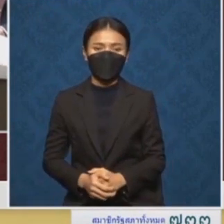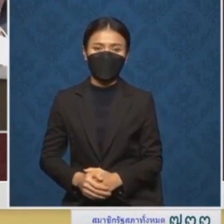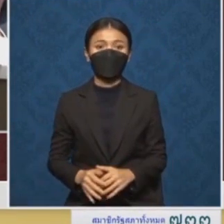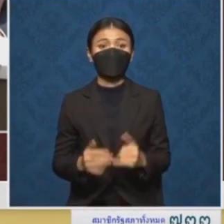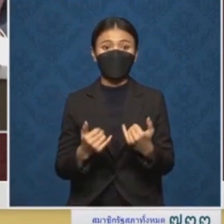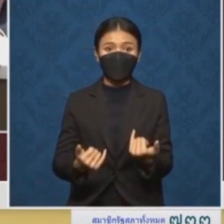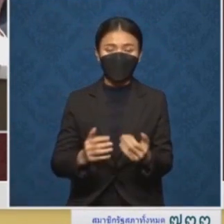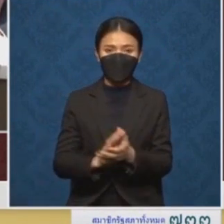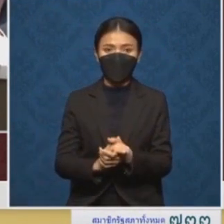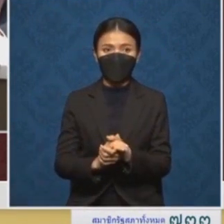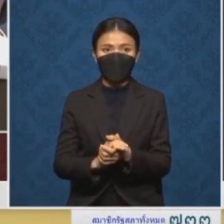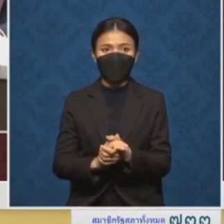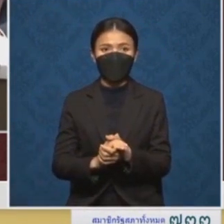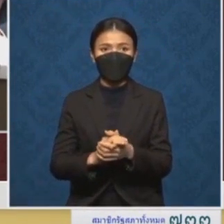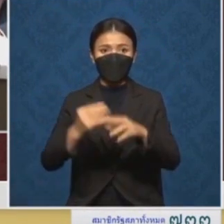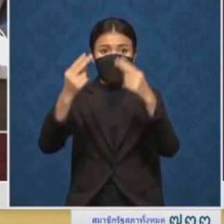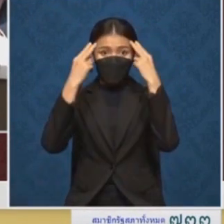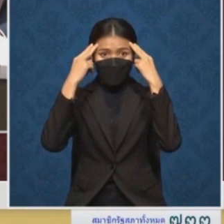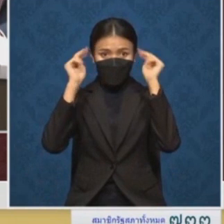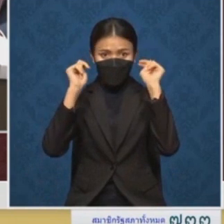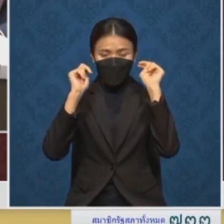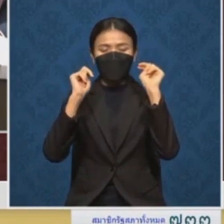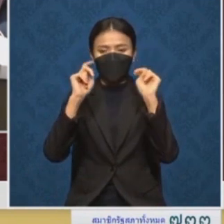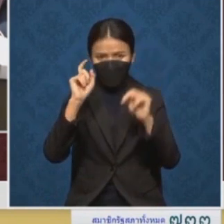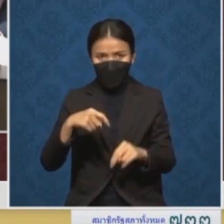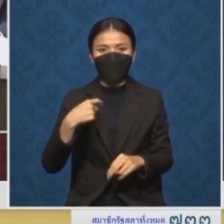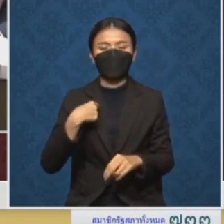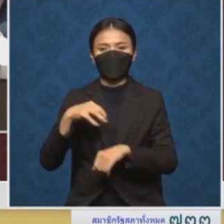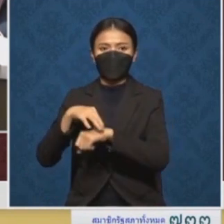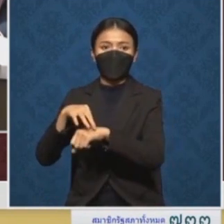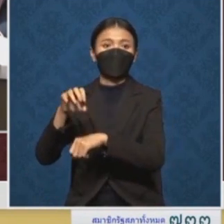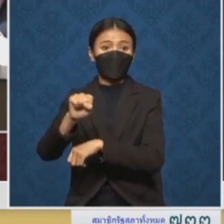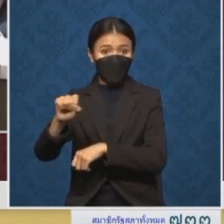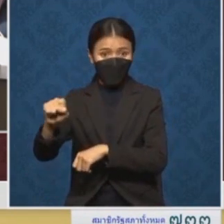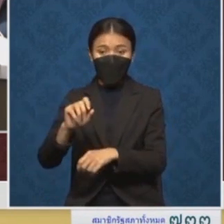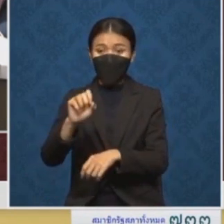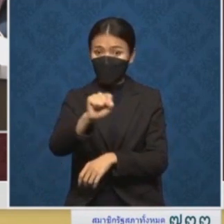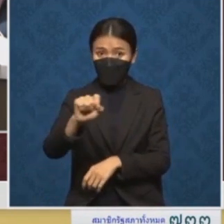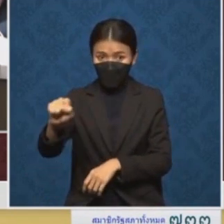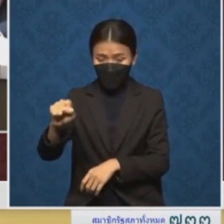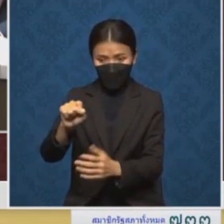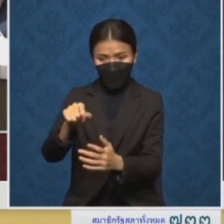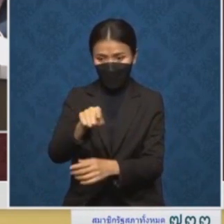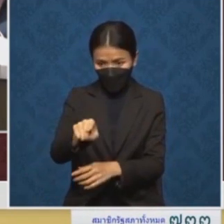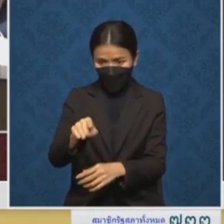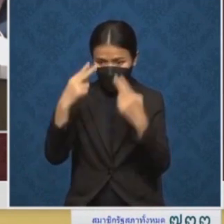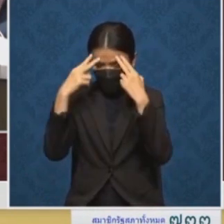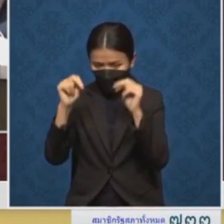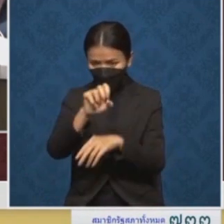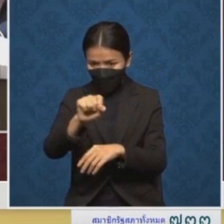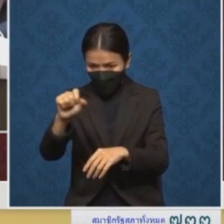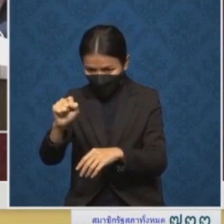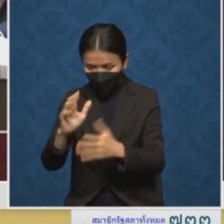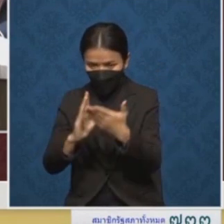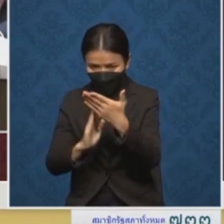ตรีต้องเป็นสมาชิกสภาผู้แทนราษฎรหรือมาจากสมาชิกสภาผู้แทนที่สอดคล้องของหลักการประชาธิป